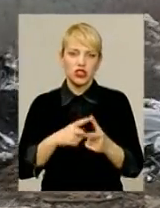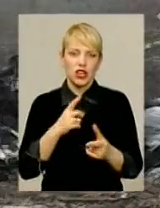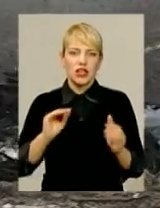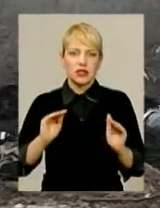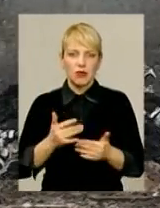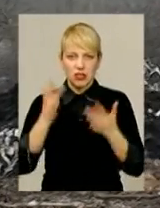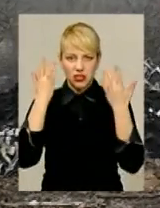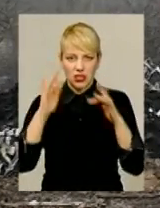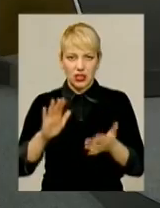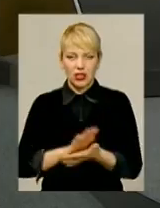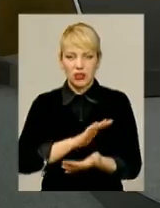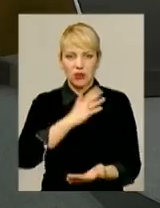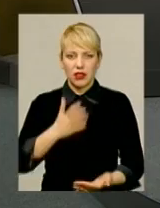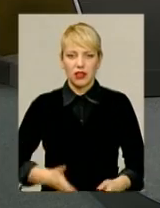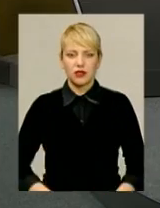стихійний смітник.